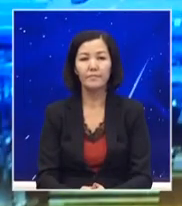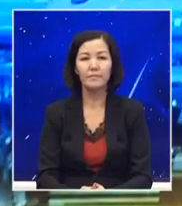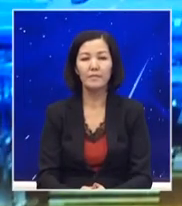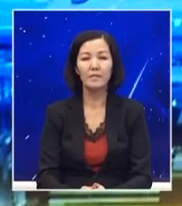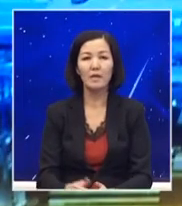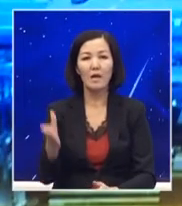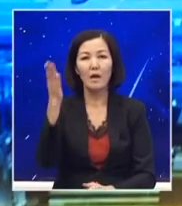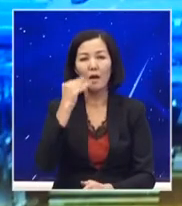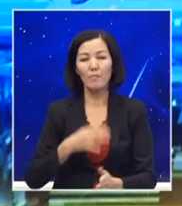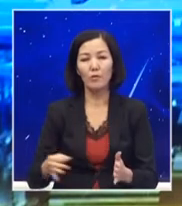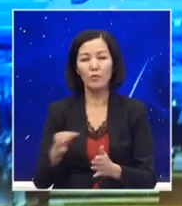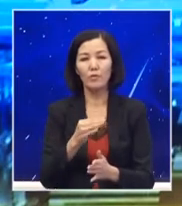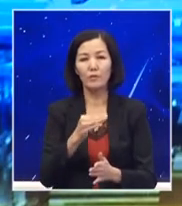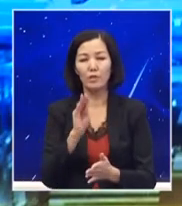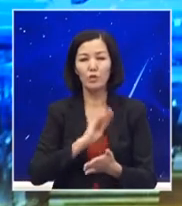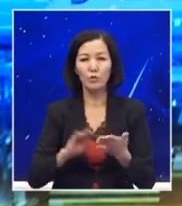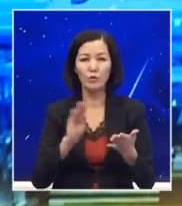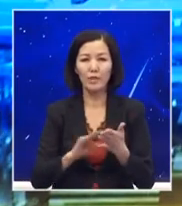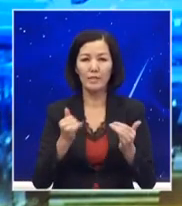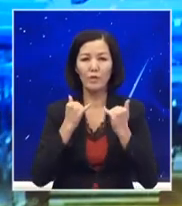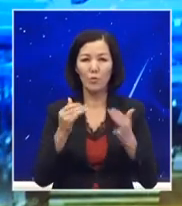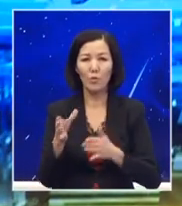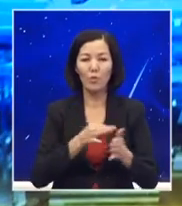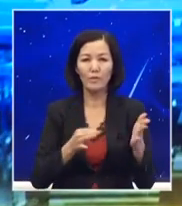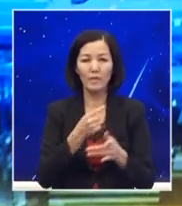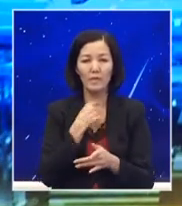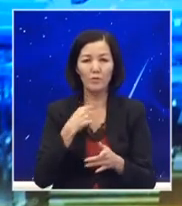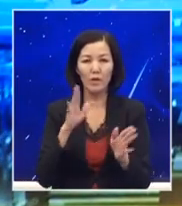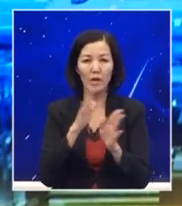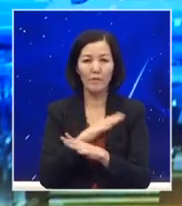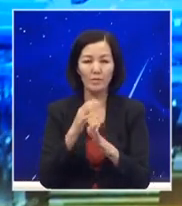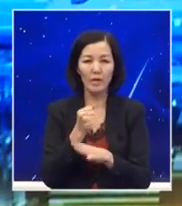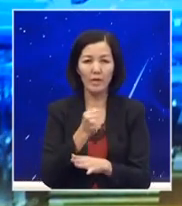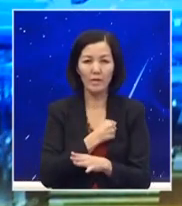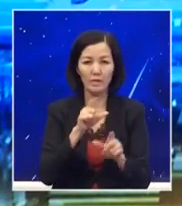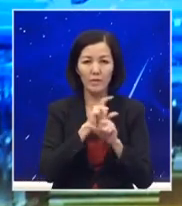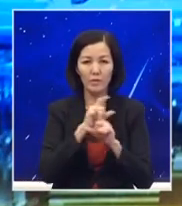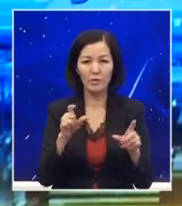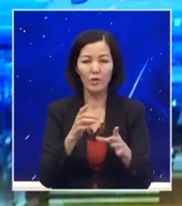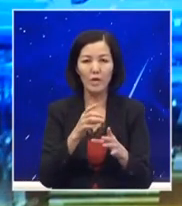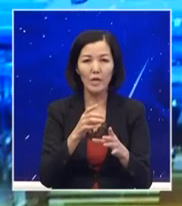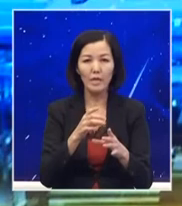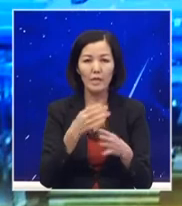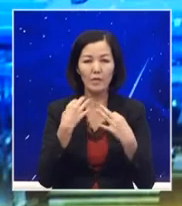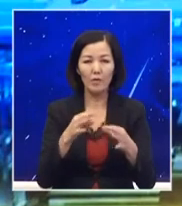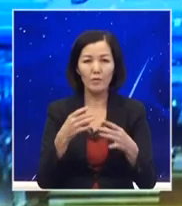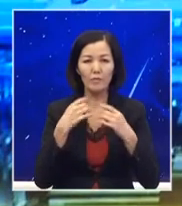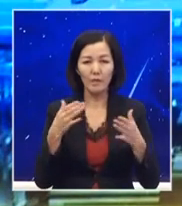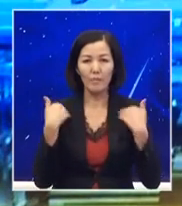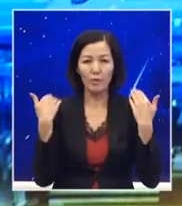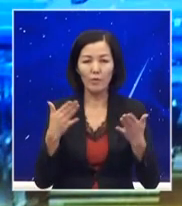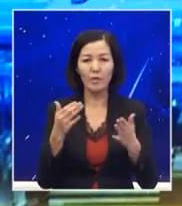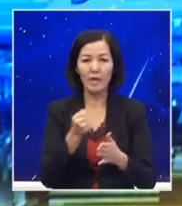Жетісулық бақ өкілдеріне құрмет. Облыстағы Талдықорған, Қапшағай гарнизоны қызметкерлері өңір журналистерін тәуелсіздік мейрамымен құттықтады.